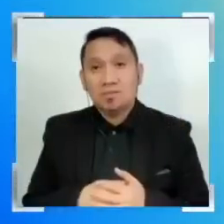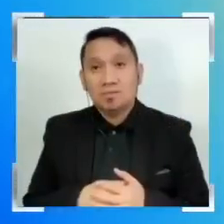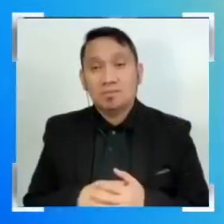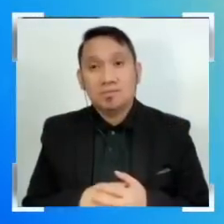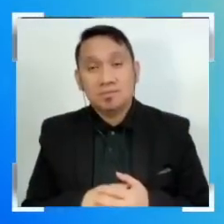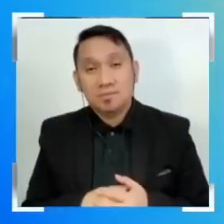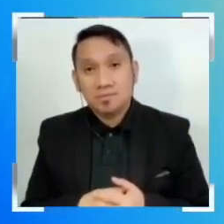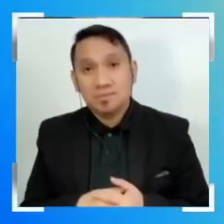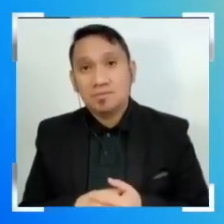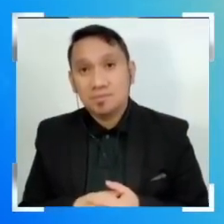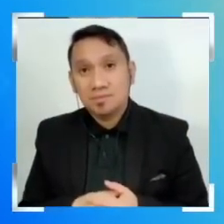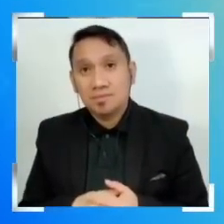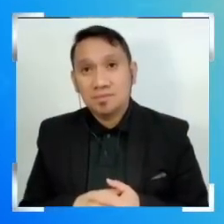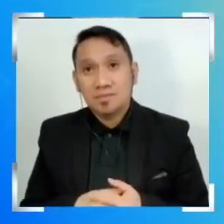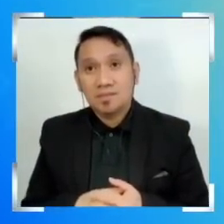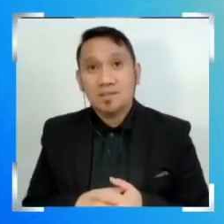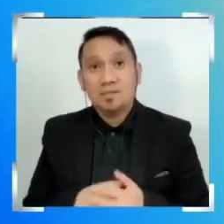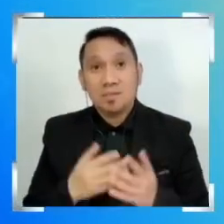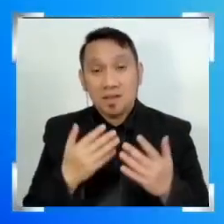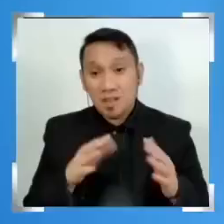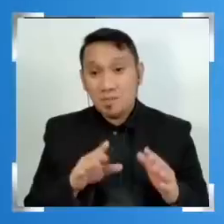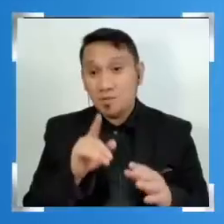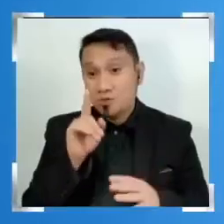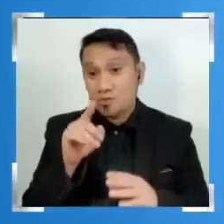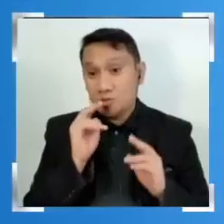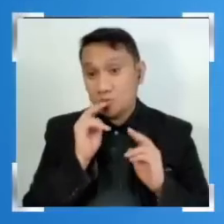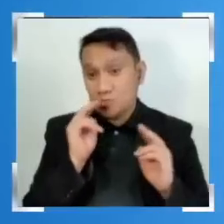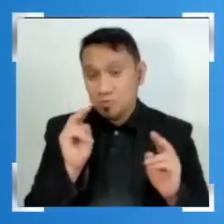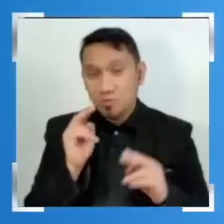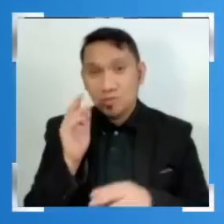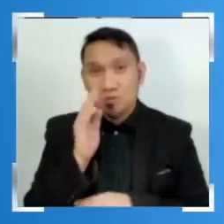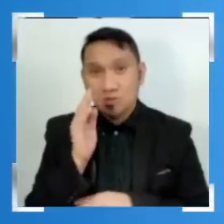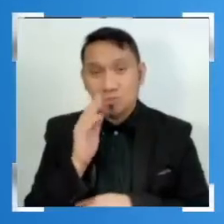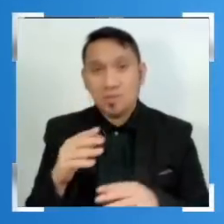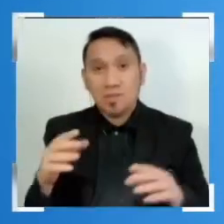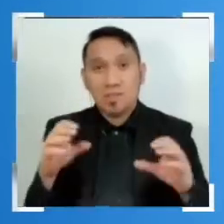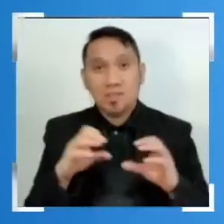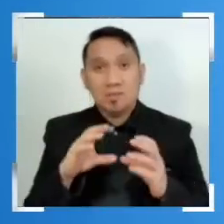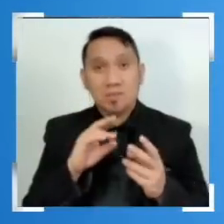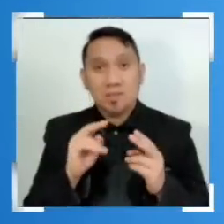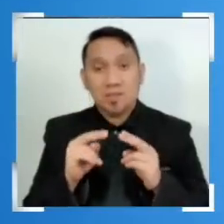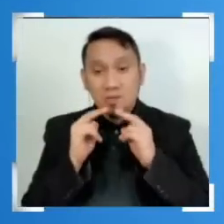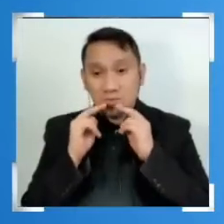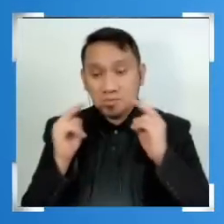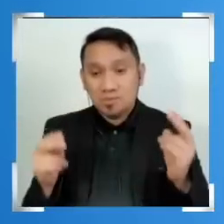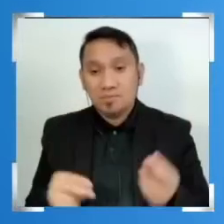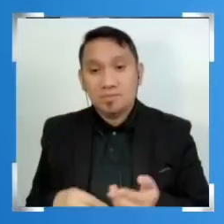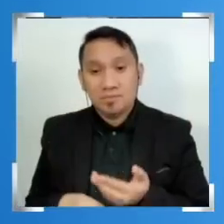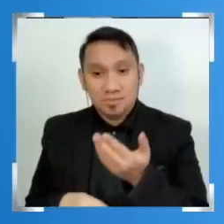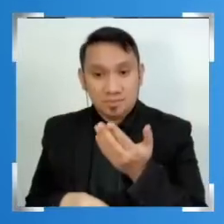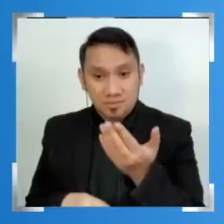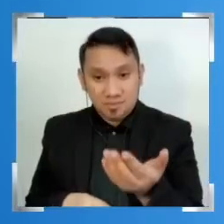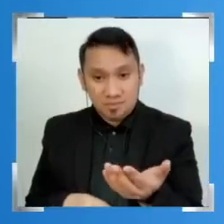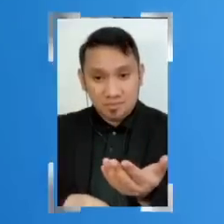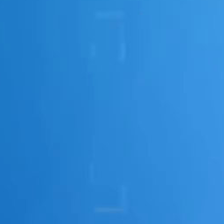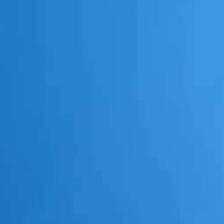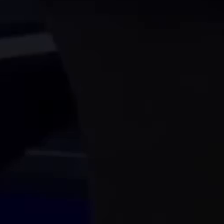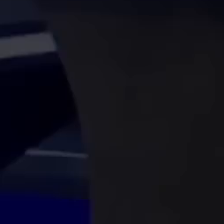GTV na balitang hali kapag weekdays. Para sa GMA Integrated News, ako si Nelson Canlas, ang inyong